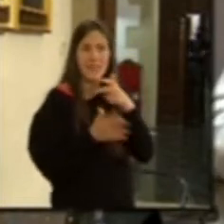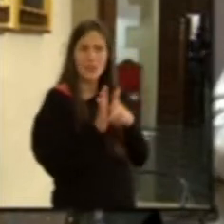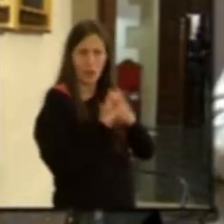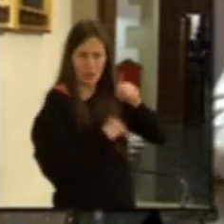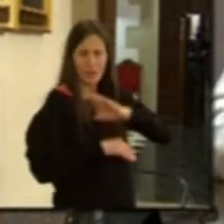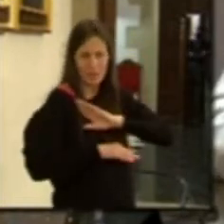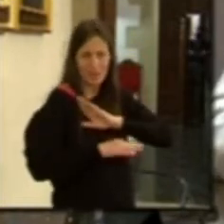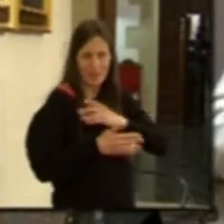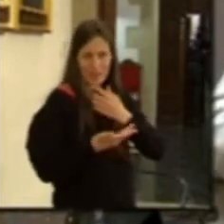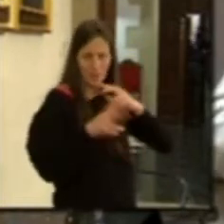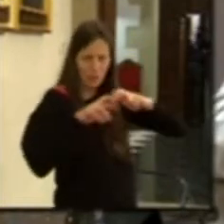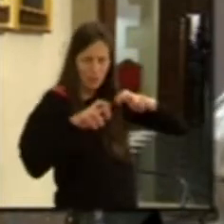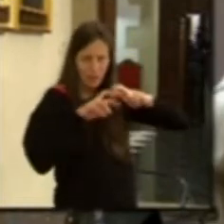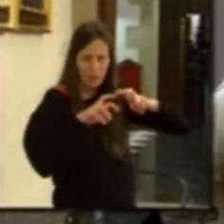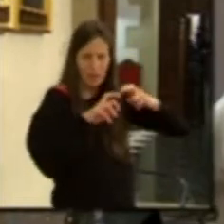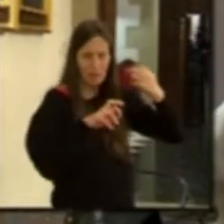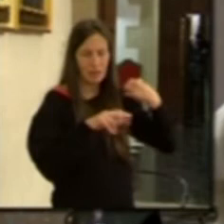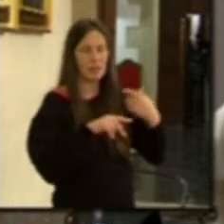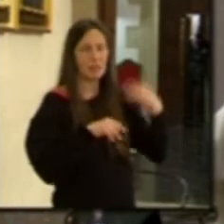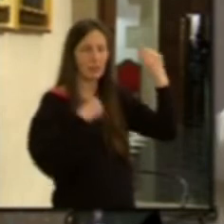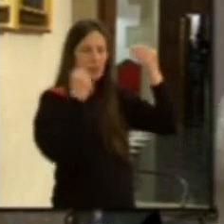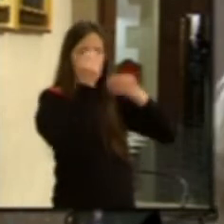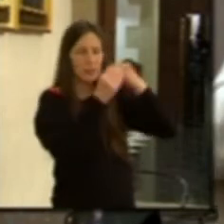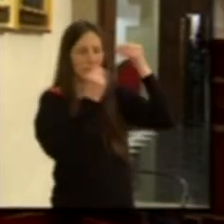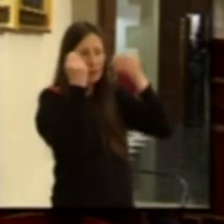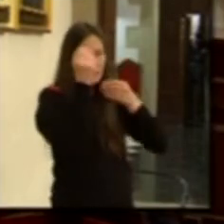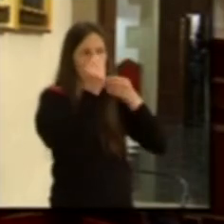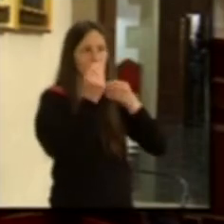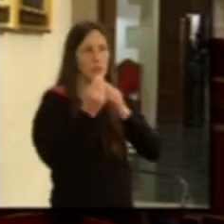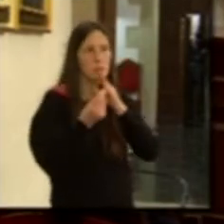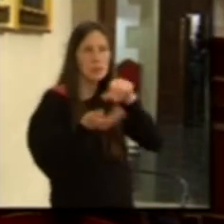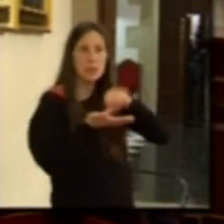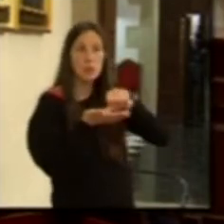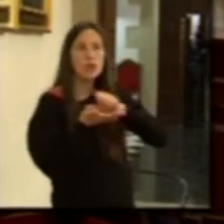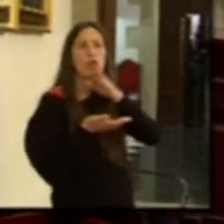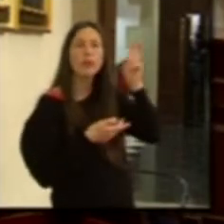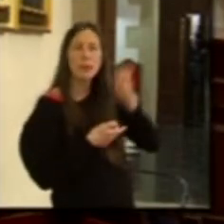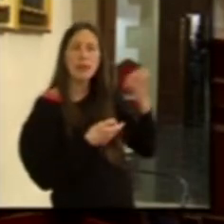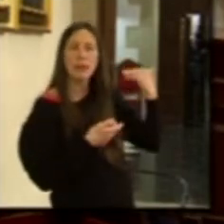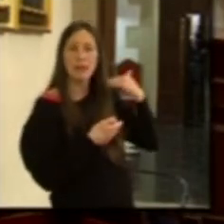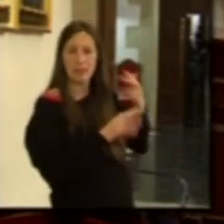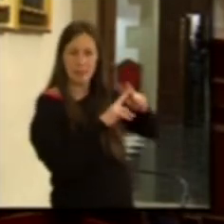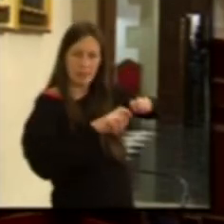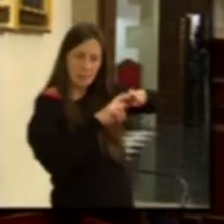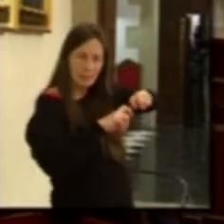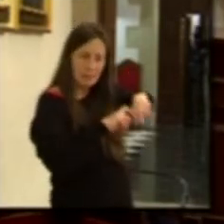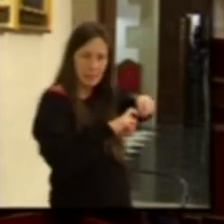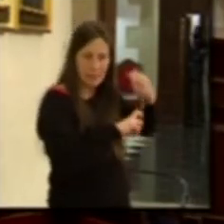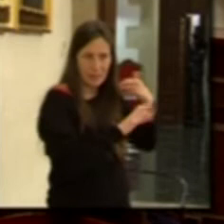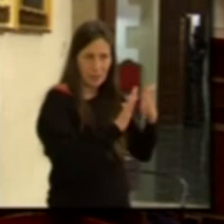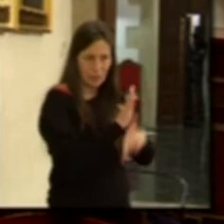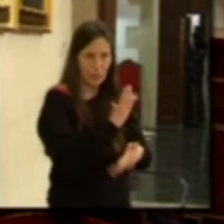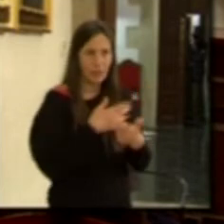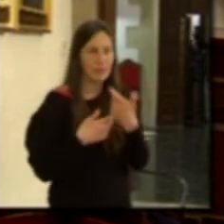història i sempre em fa pensar, doncs, d'on ve aquesta ciutat, no?, i de quina herència, doncs, ens en